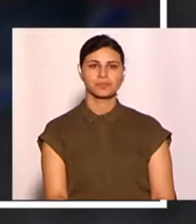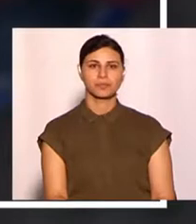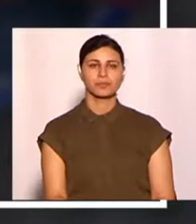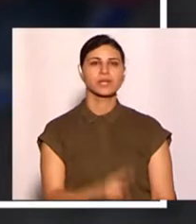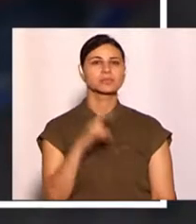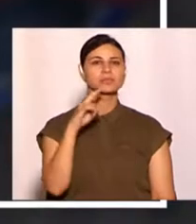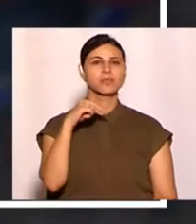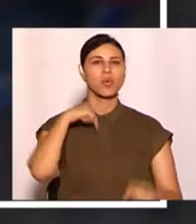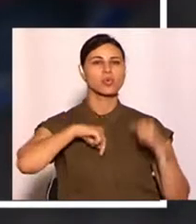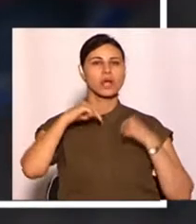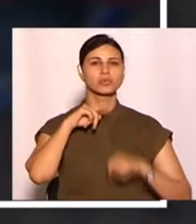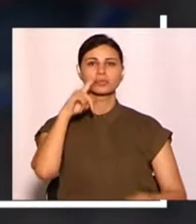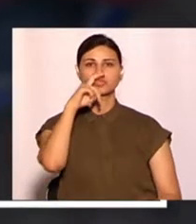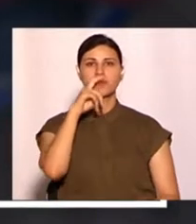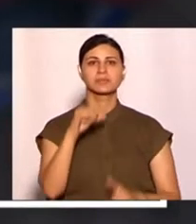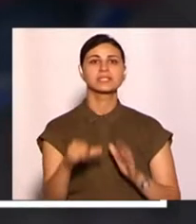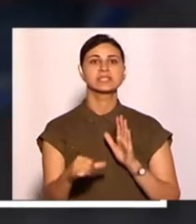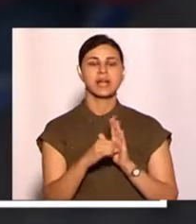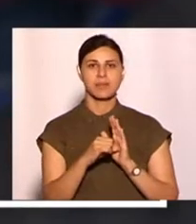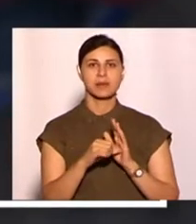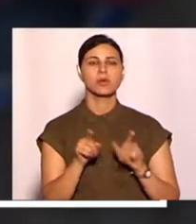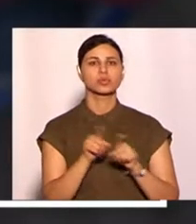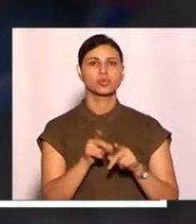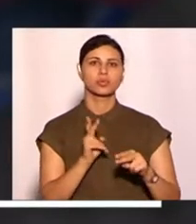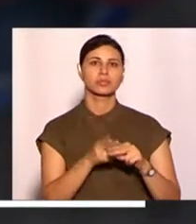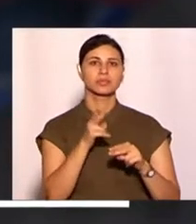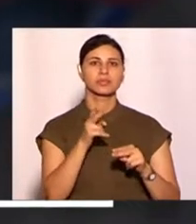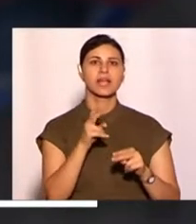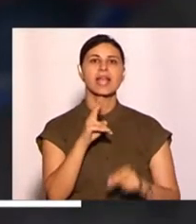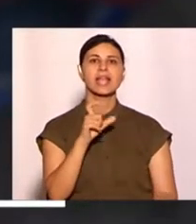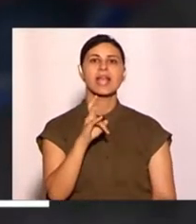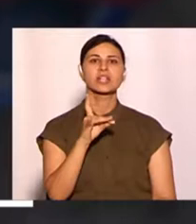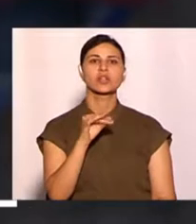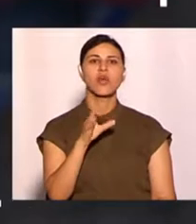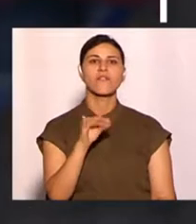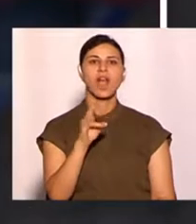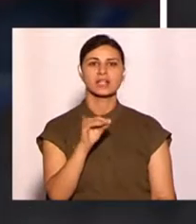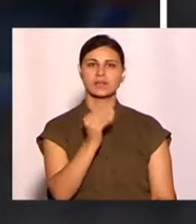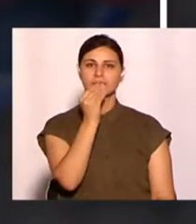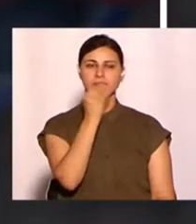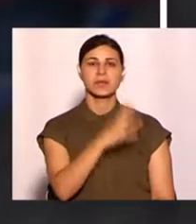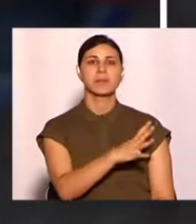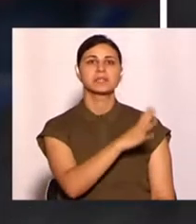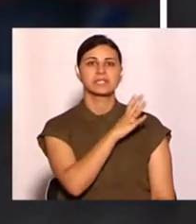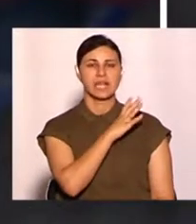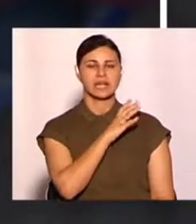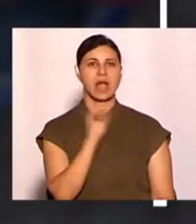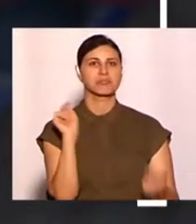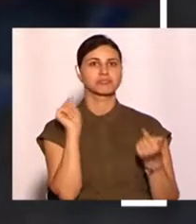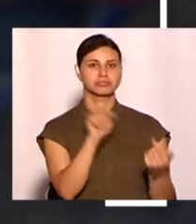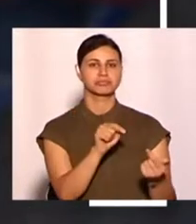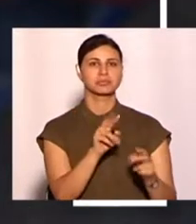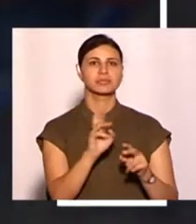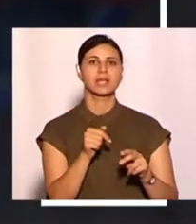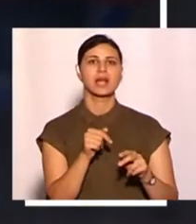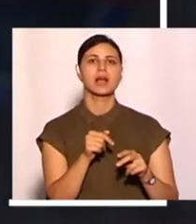ორგანული მჟავების დახმარებით კიბოს განვითარებას ხელს უშლის კენკროვანი საკვები, რომელიც მდიდარია ანტიოქსიდანტებით და